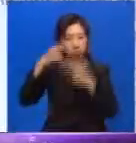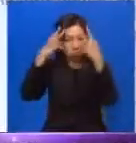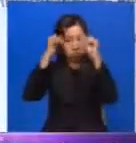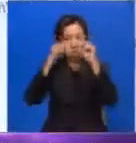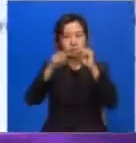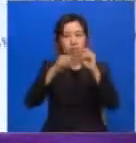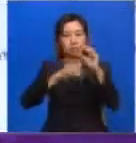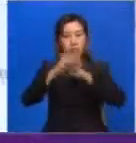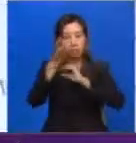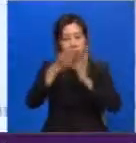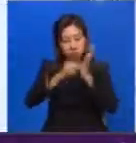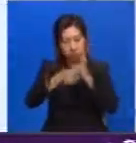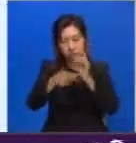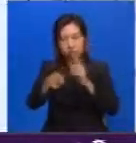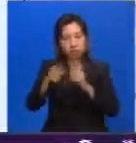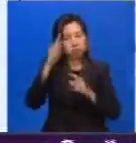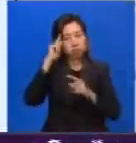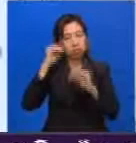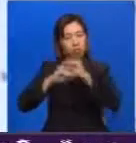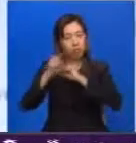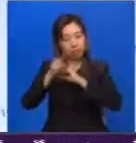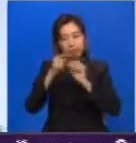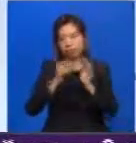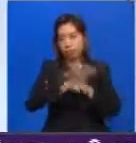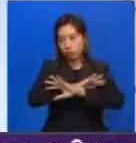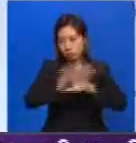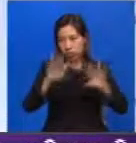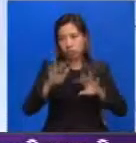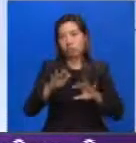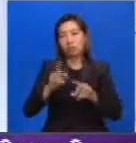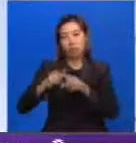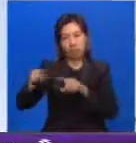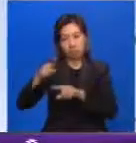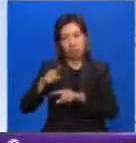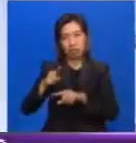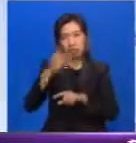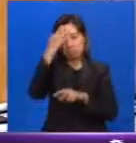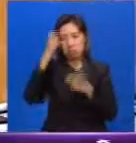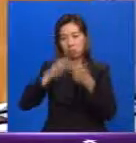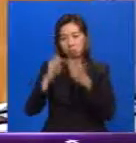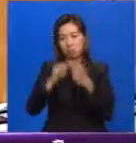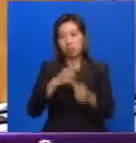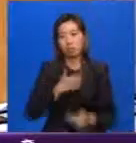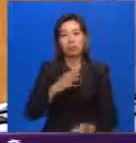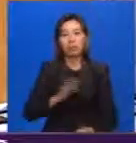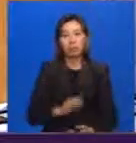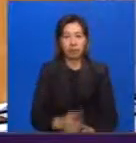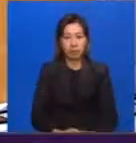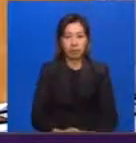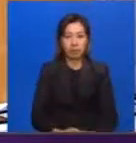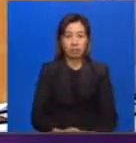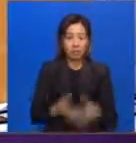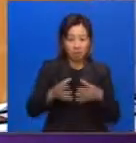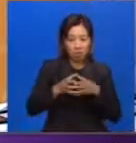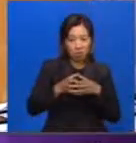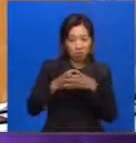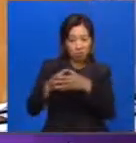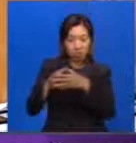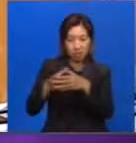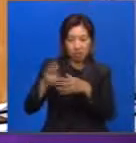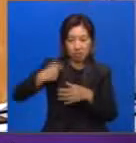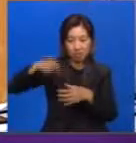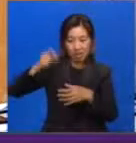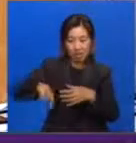รับจำนำข้าวอีกต่อไปเพื่ออายุติดปัญหาที่จะเกิดขึ้นในระยะยาวค่ะซึ่งทางกลุ่มผู้บริโภคที่ไปยื่นฟ้องนายก